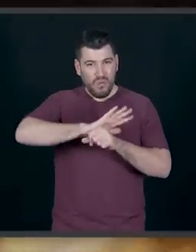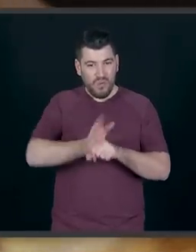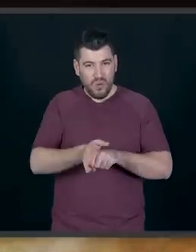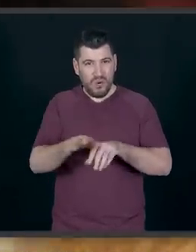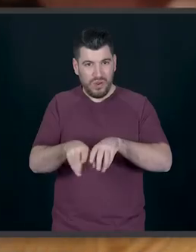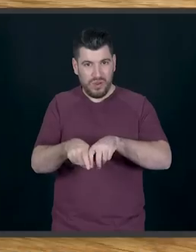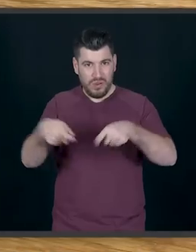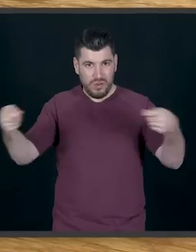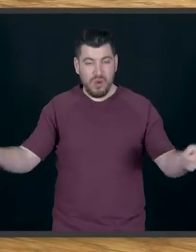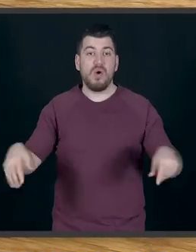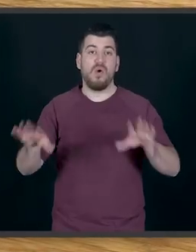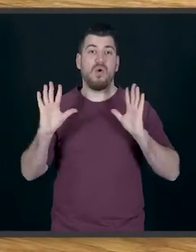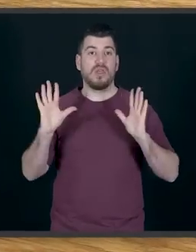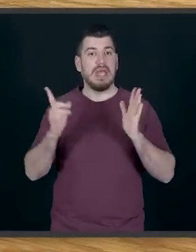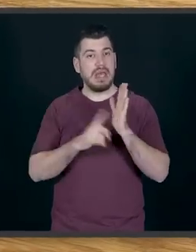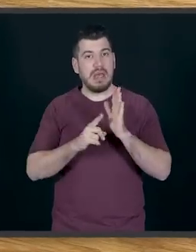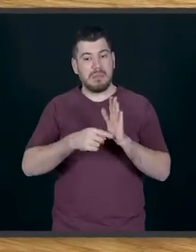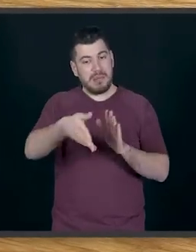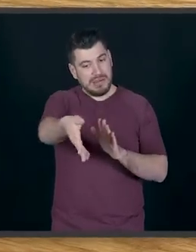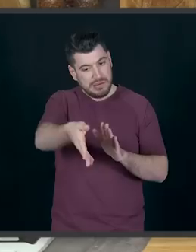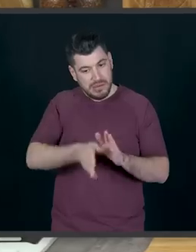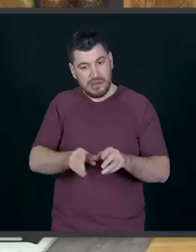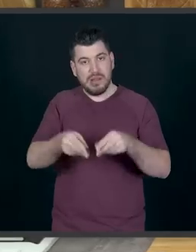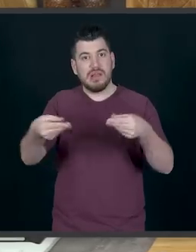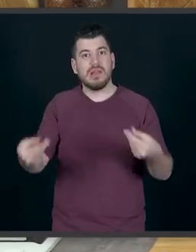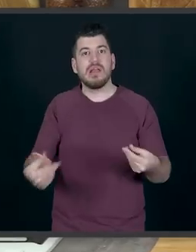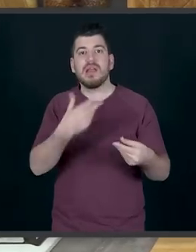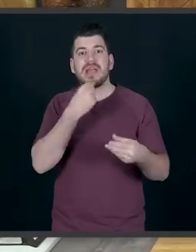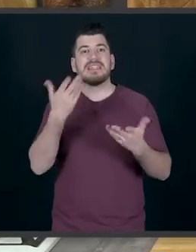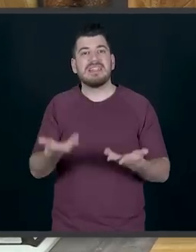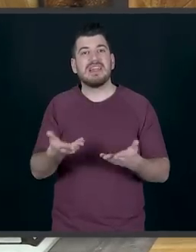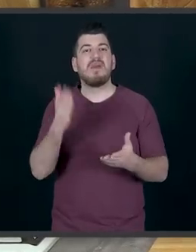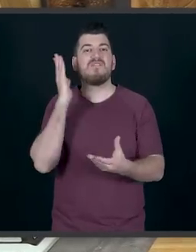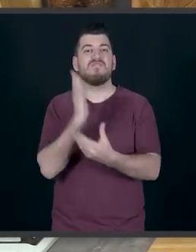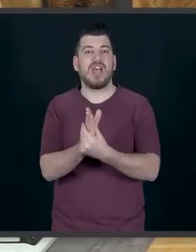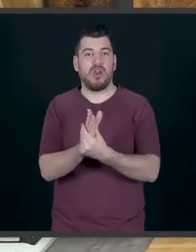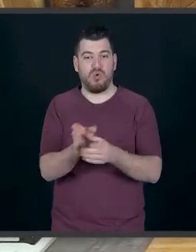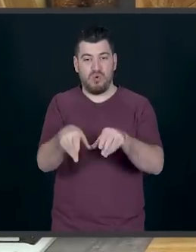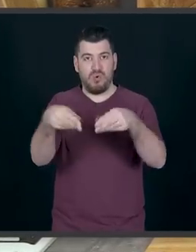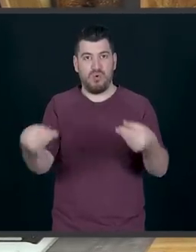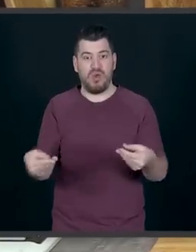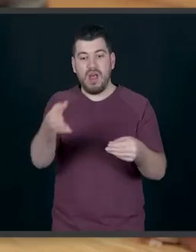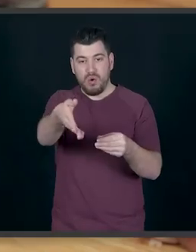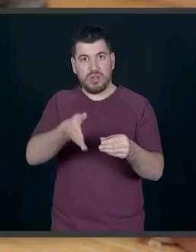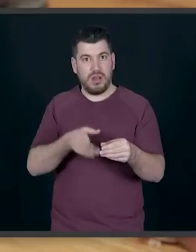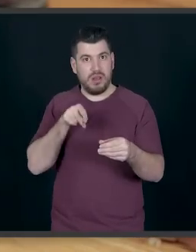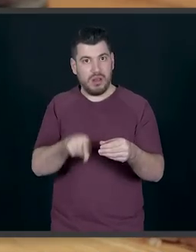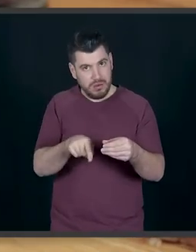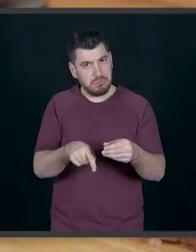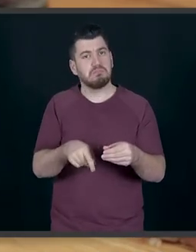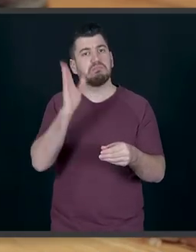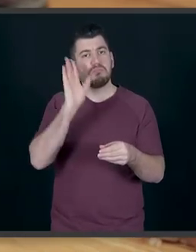το. Αλλά μην το κόψετε μέχρι τέρμα. Αφήστε εδώ πέρα να κάνει ένα μικρό φάκελο. Με το που κάνει αυτό το φάκελο,